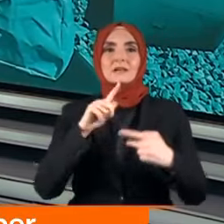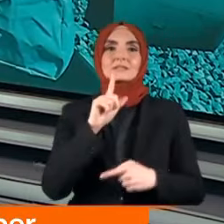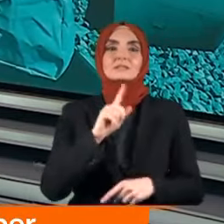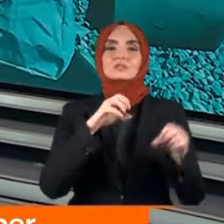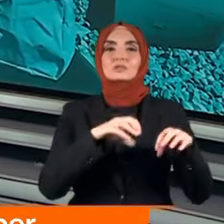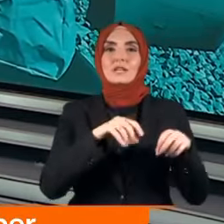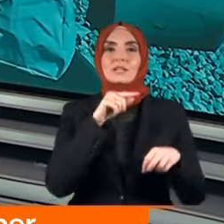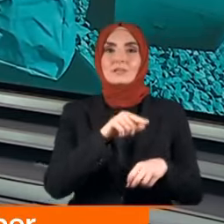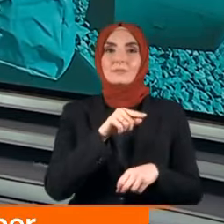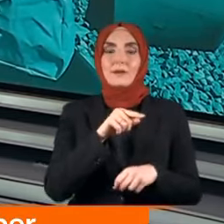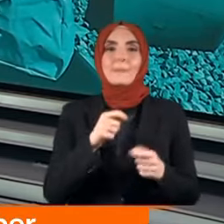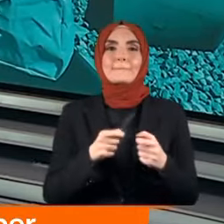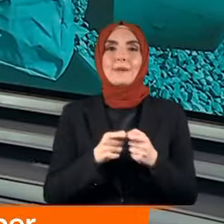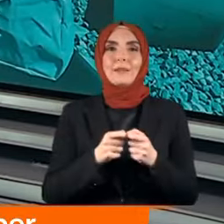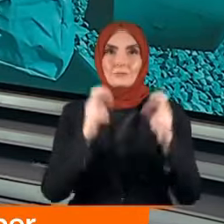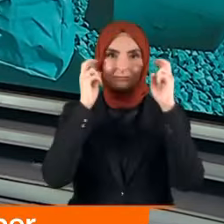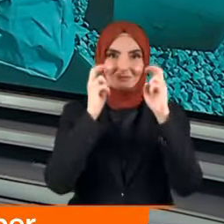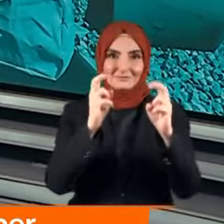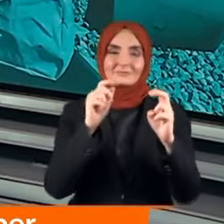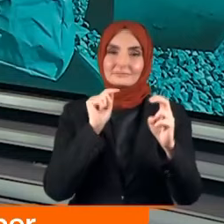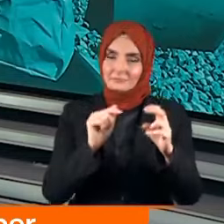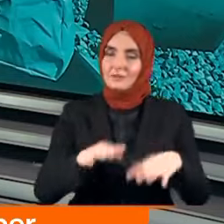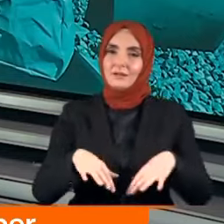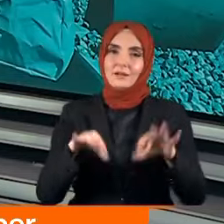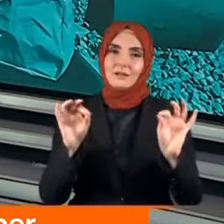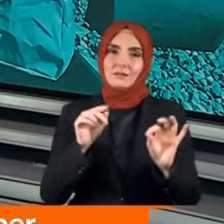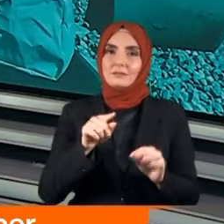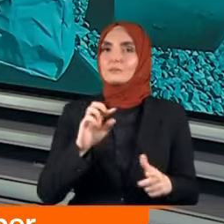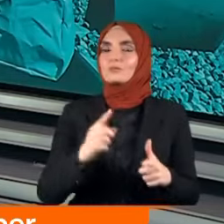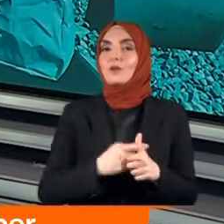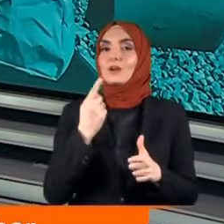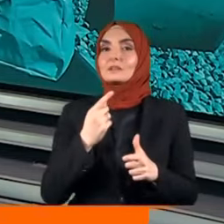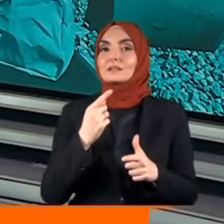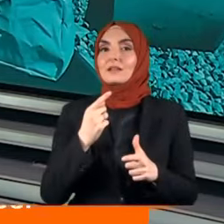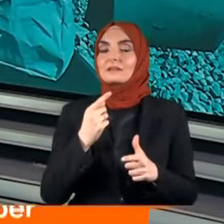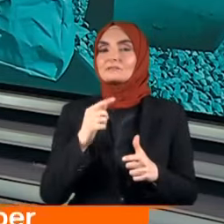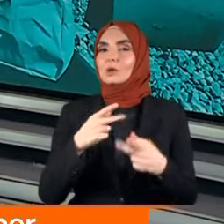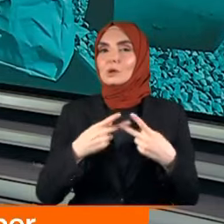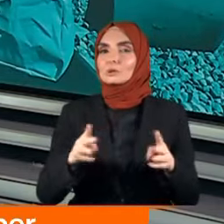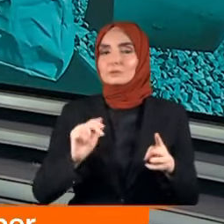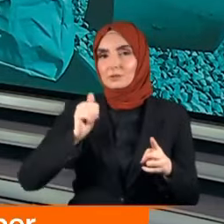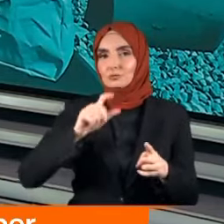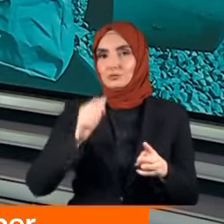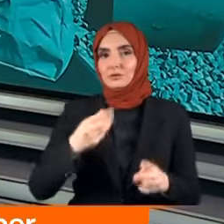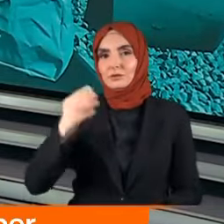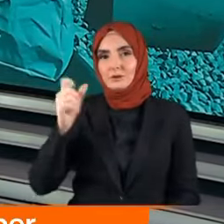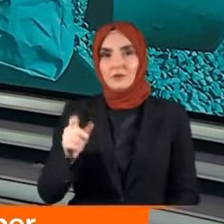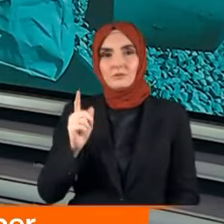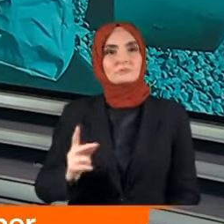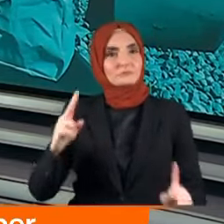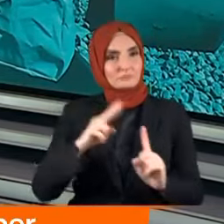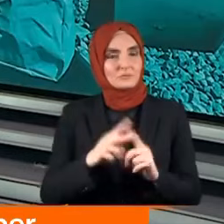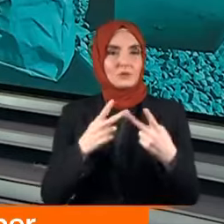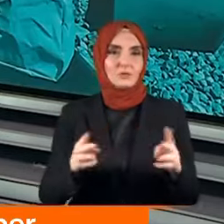hazır. İstanbullulara trafikte rahat bir nefes aldıracak hattın açılışı yarın Cumhurbaşkanı Erdoğan'ın katılımıyla gerçekleşecek. Ulaştırma ve Altyapı